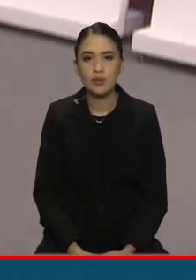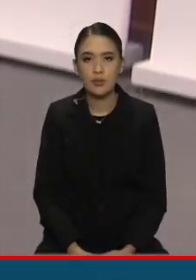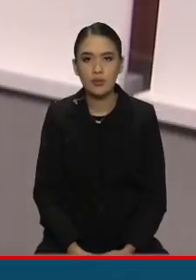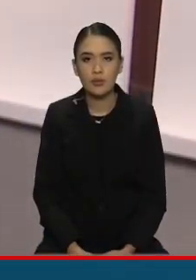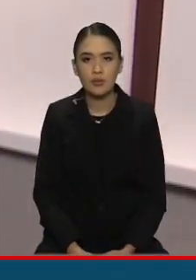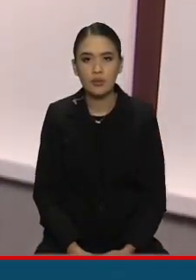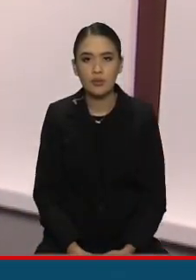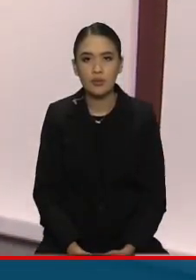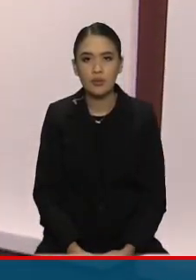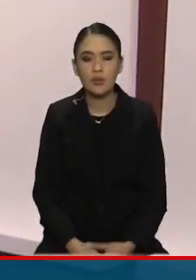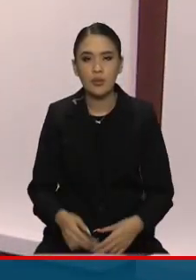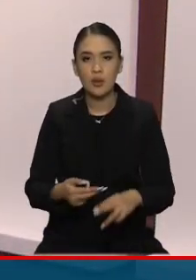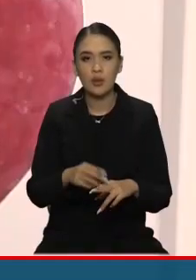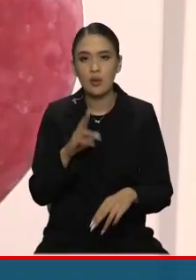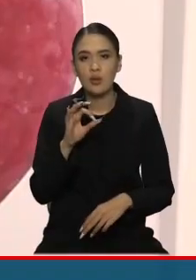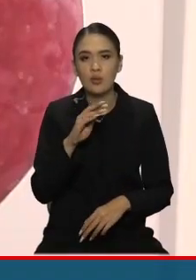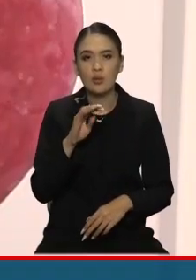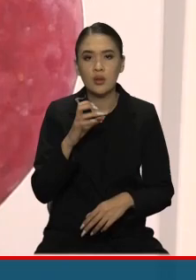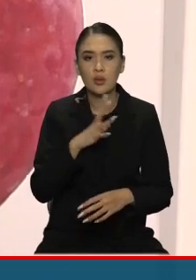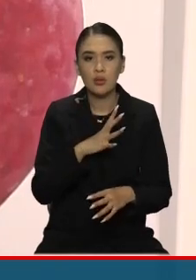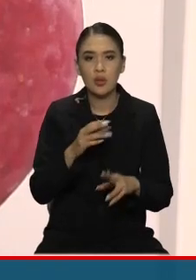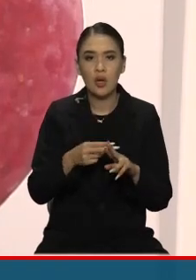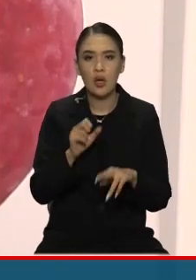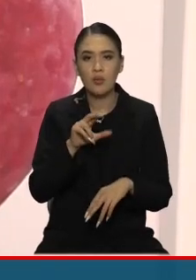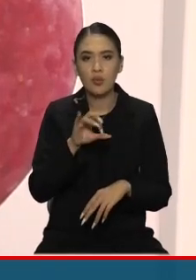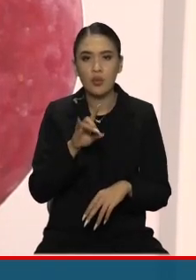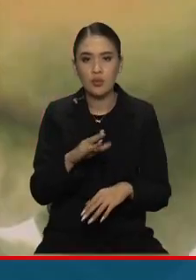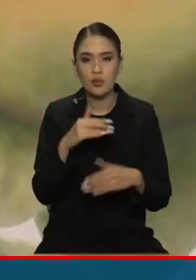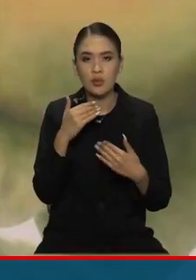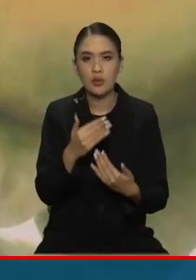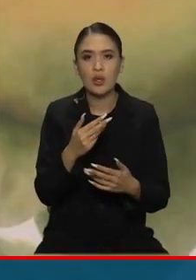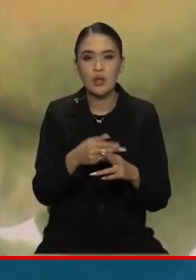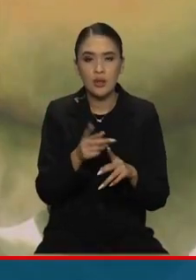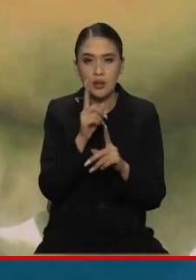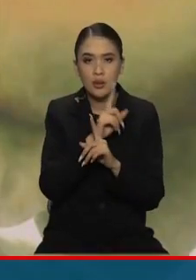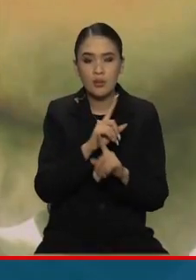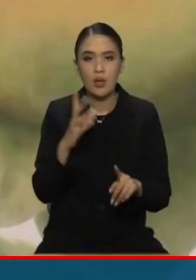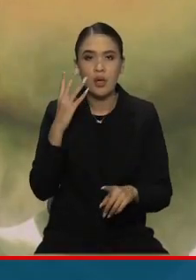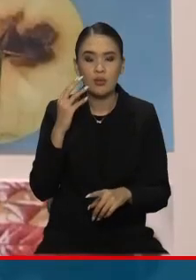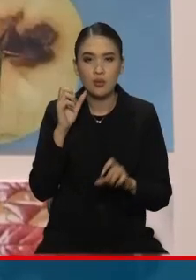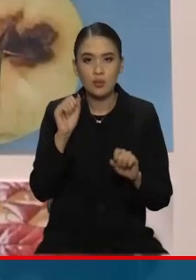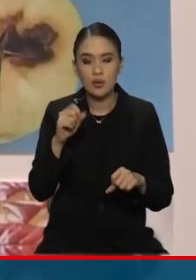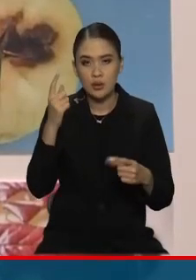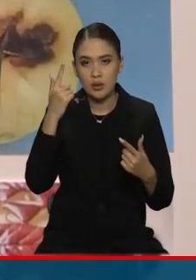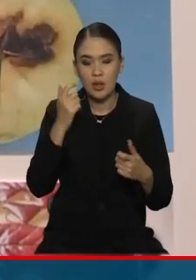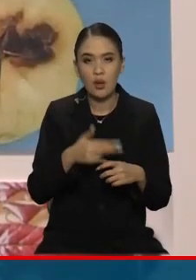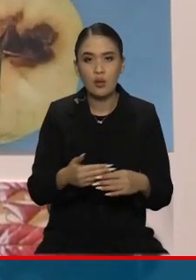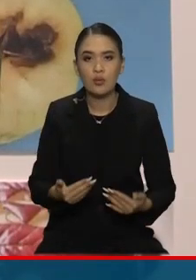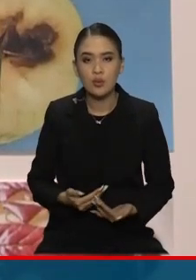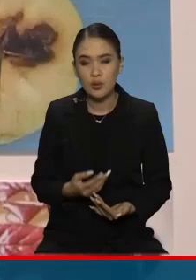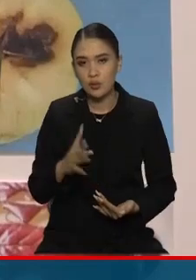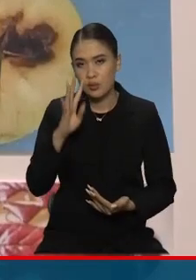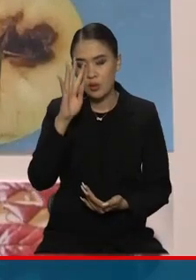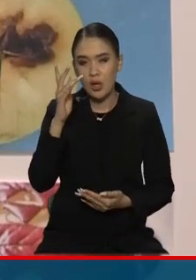Неміс суретшісі Бригитте Хофкердің туындыларына қарап, апорттың ерекше жеміс екенін сезуге болады. Себебі ол өмірінің 4 жылын